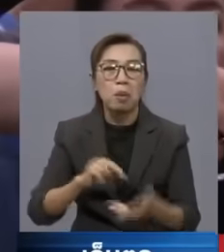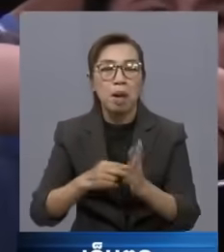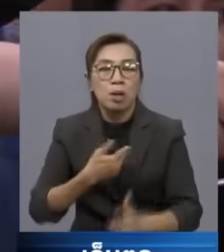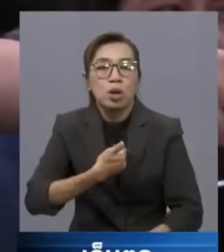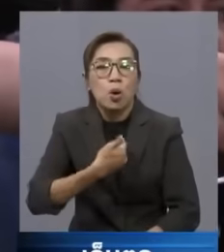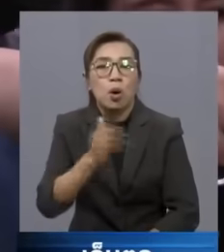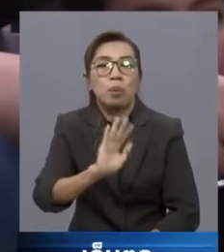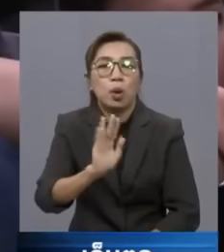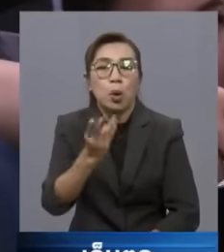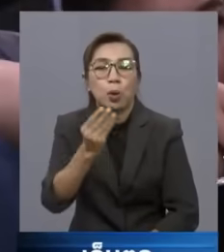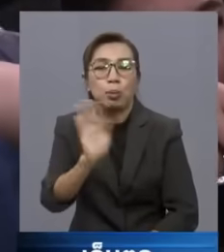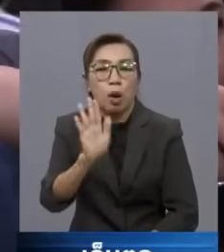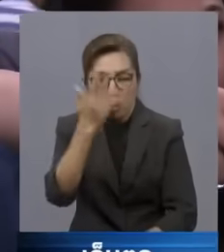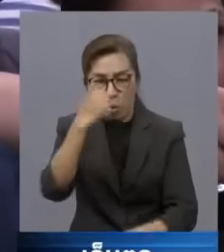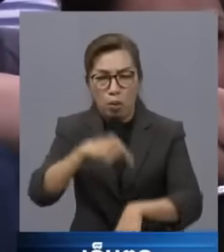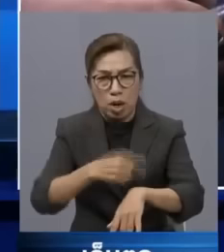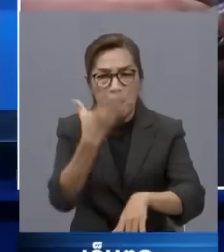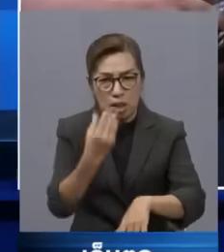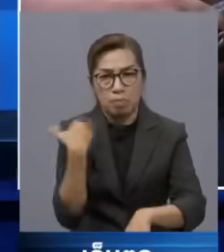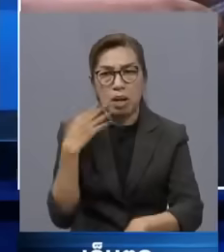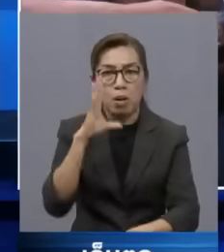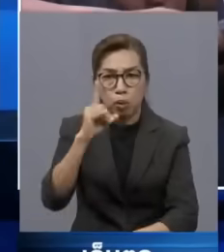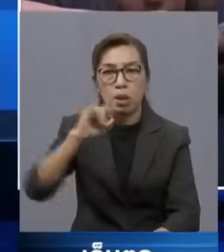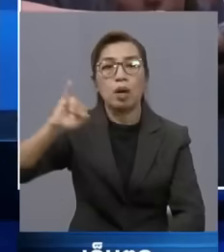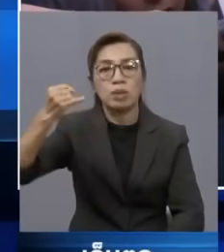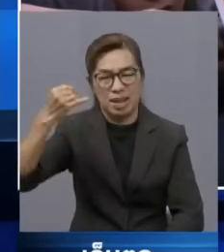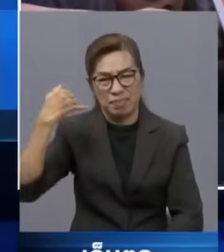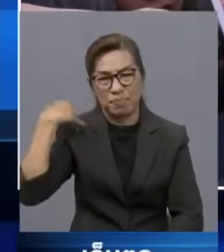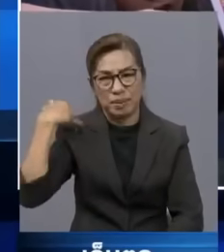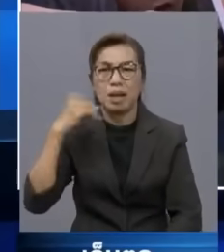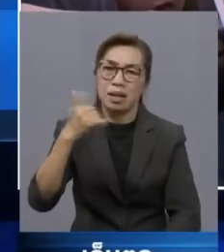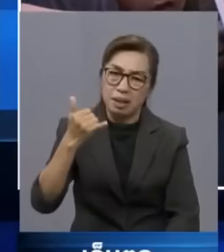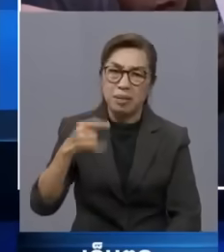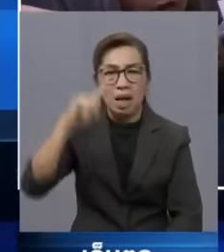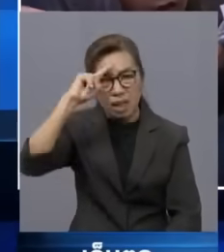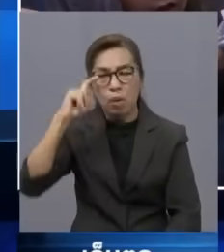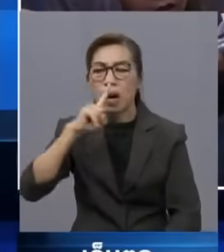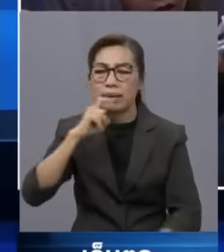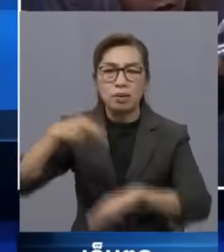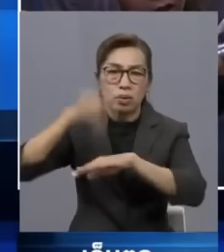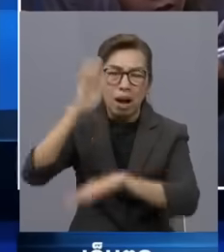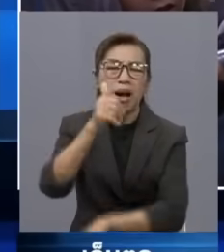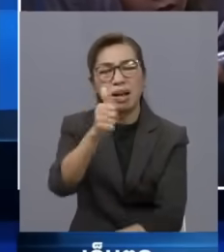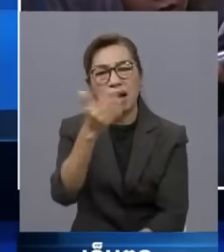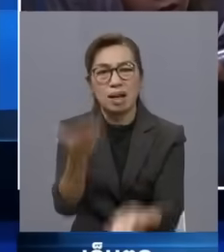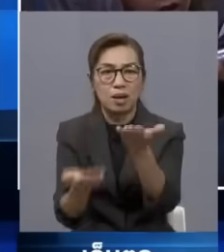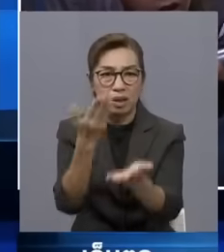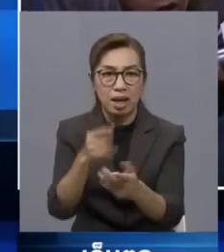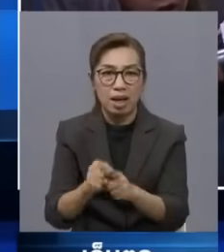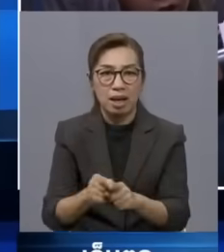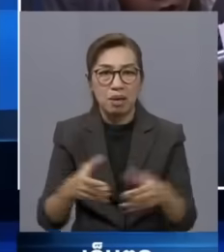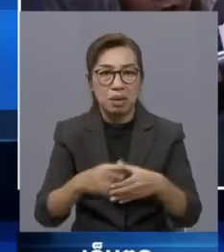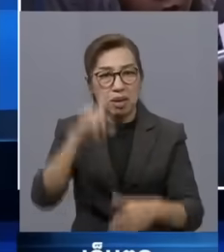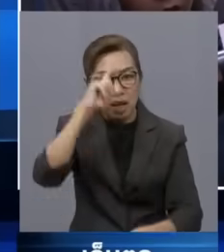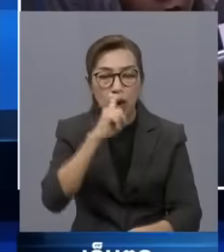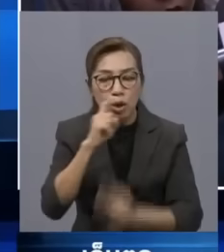เพราะว่ายังไงมันมีเวลาอีกก็คือพรุ่งนี้กับวันจันทร์ถูกมั้ยหรืออาจจะแถลงเสาร์อาทิตย์ก็ไม่มีใครว่าชอบๆพูดคุยวันเสาร์วันอาทิตย์